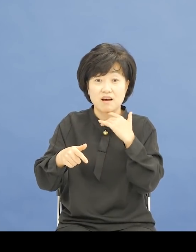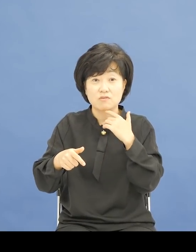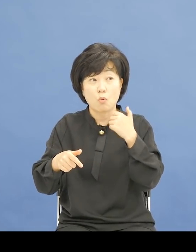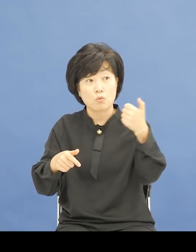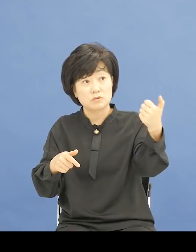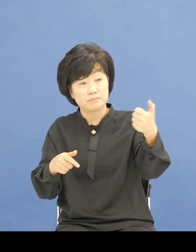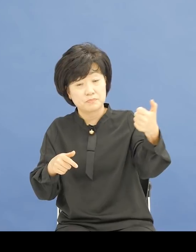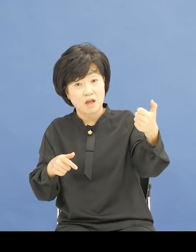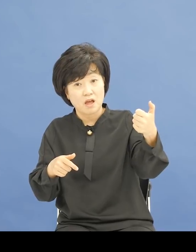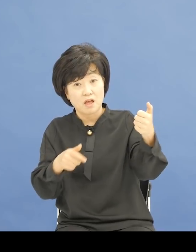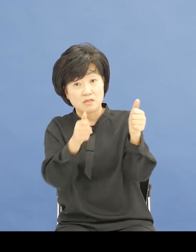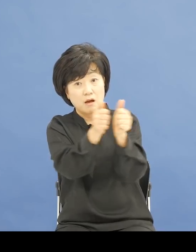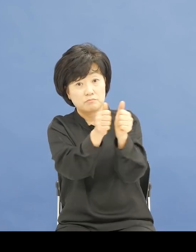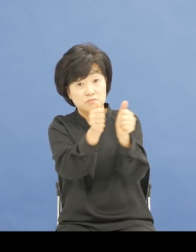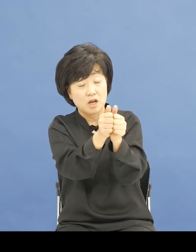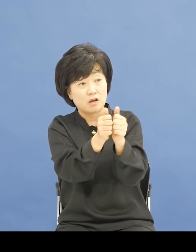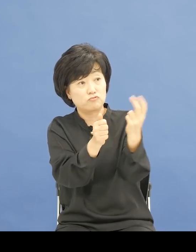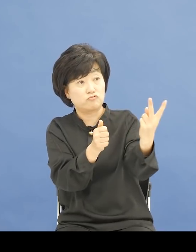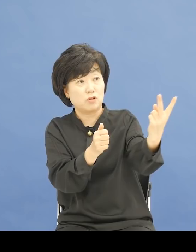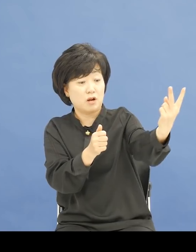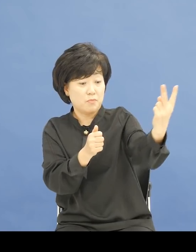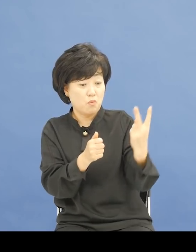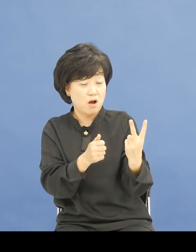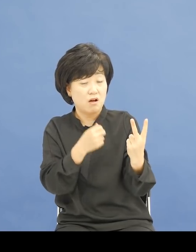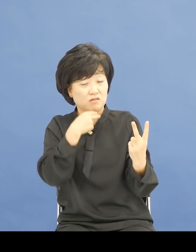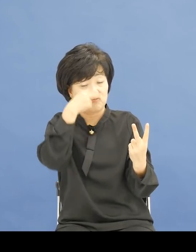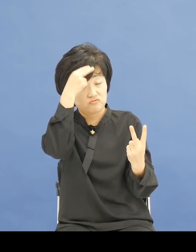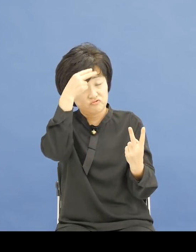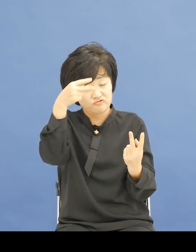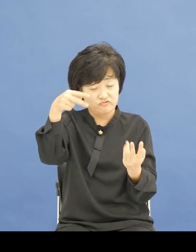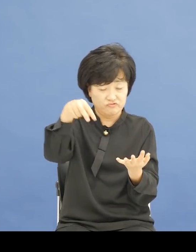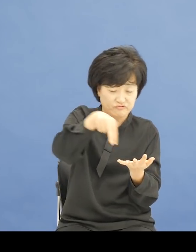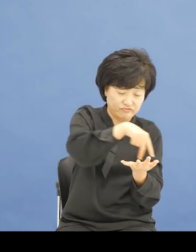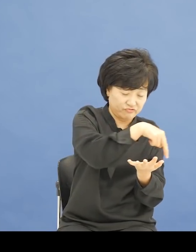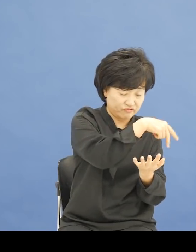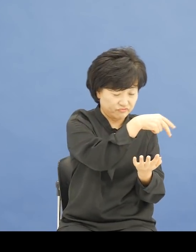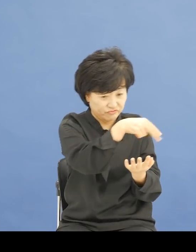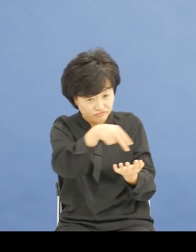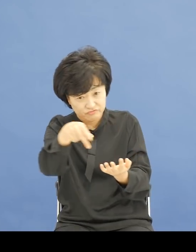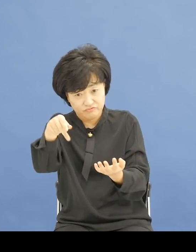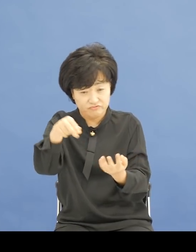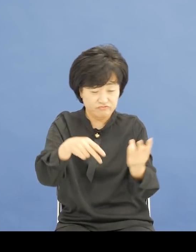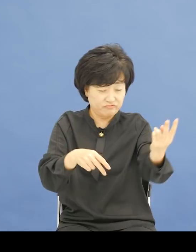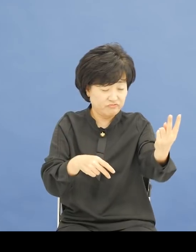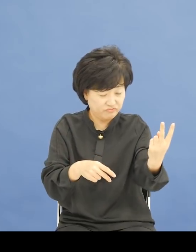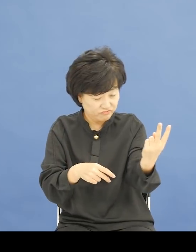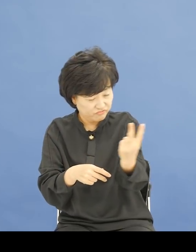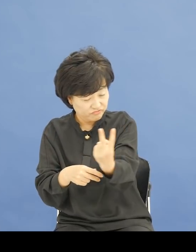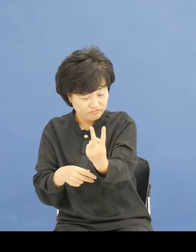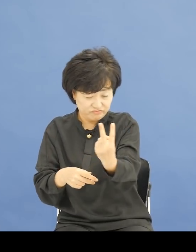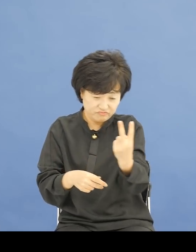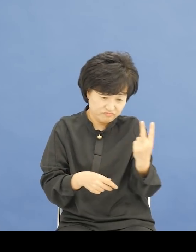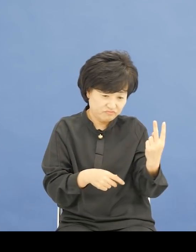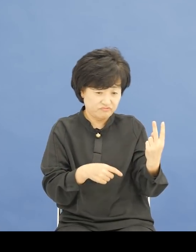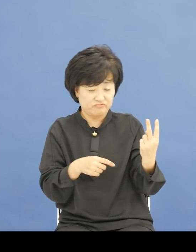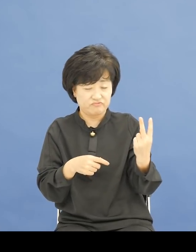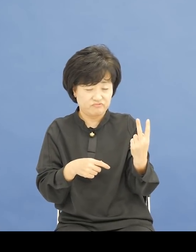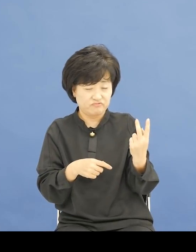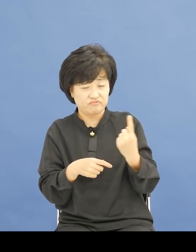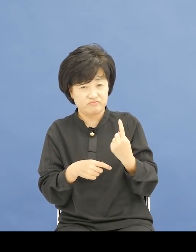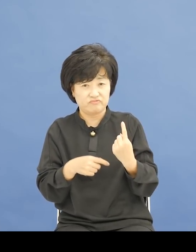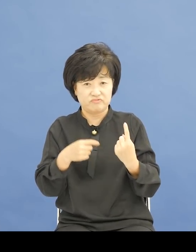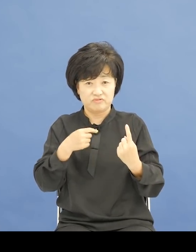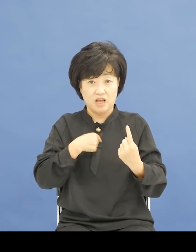50대 정도 돼 보이는 남성분 두 분이서 비틀비틀거리면서 네. 내려오시더라고요. 네. 내려오시더니 이제 아저씨가